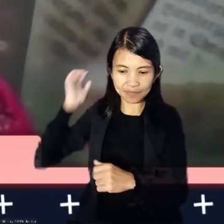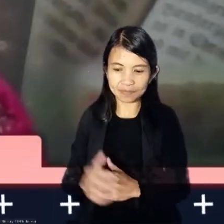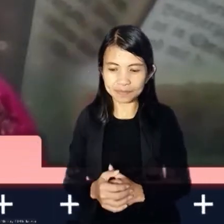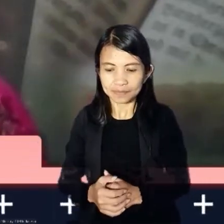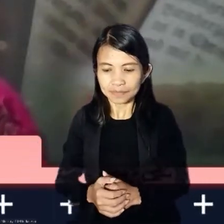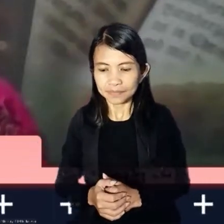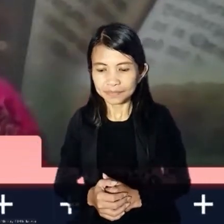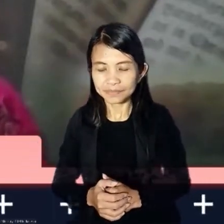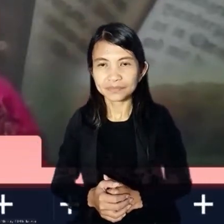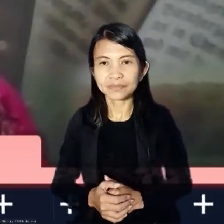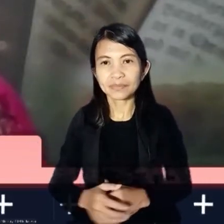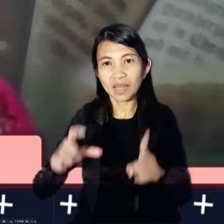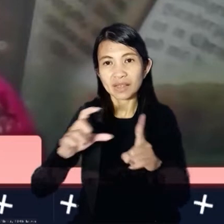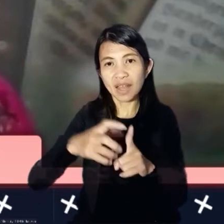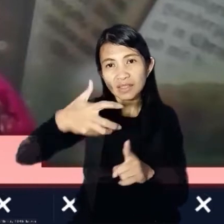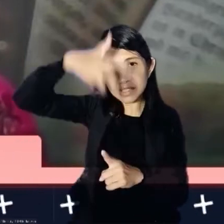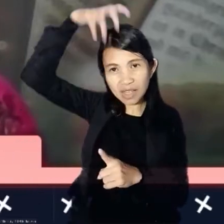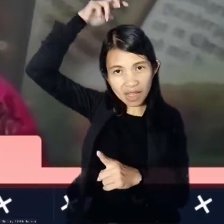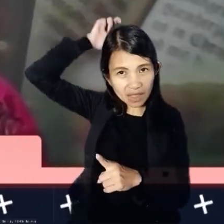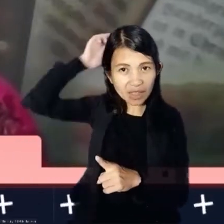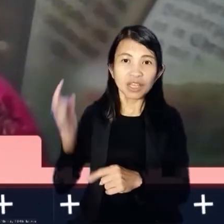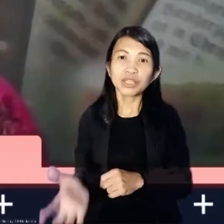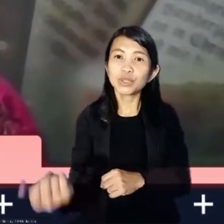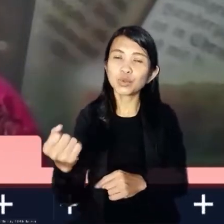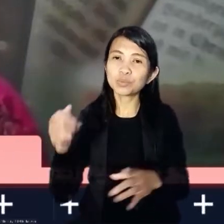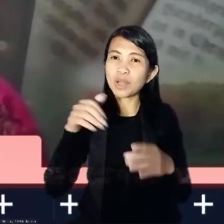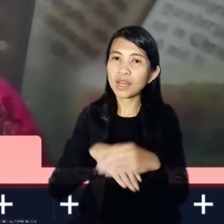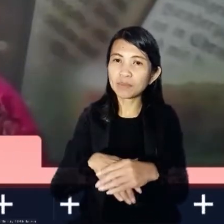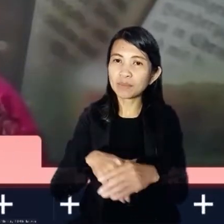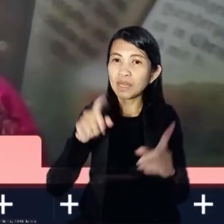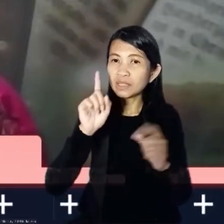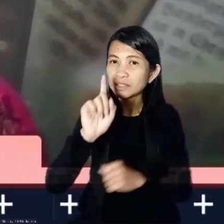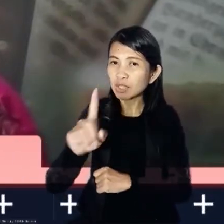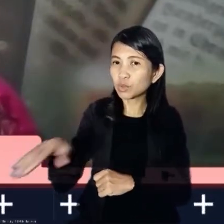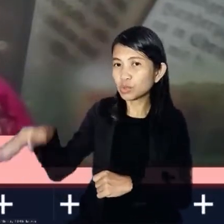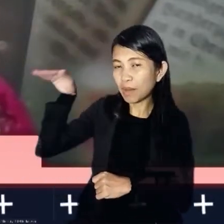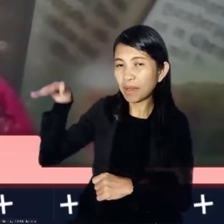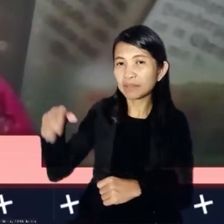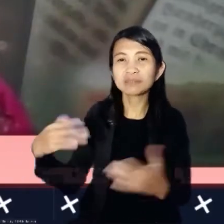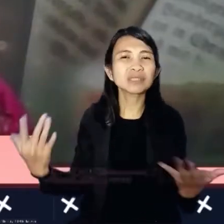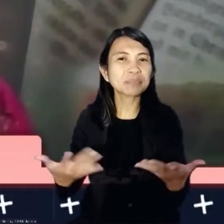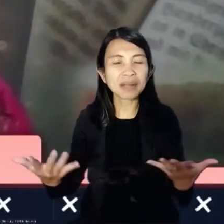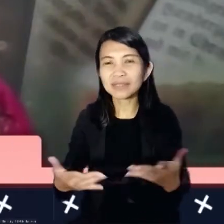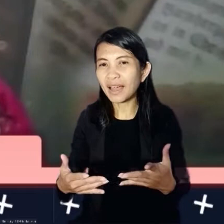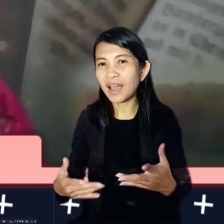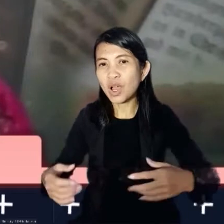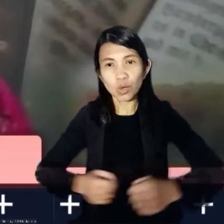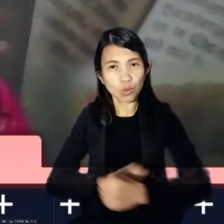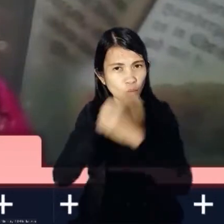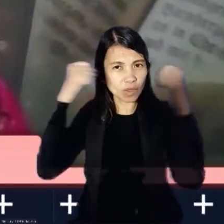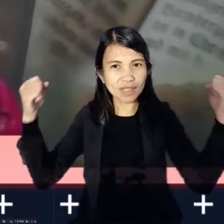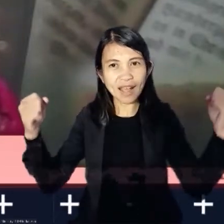hidup pada suatu zaman dimana kekuasaan Kerajaan Mesir sudah